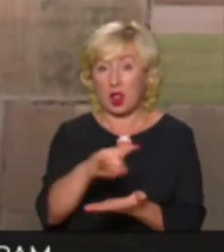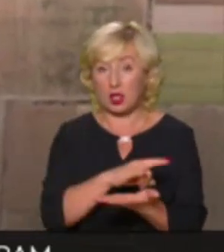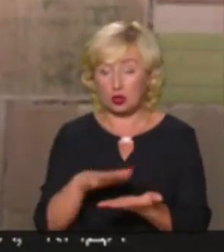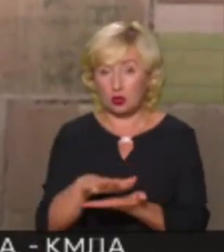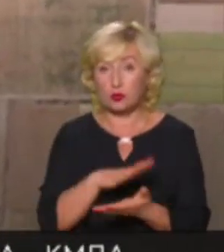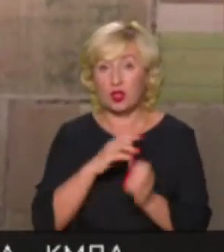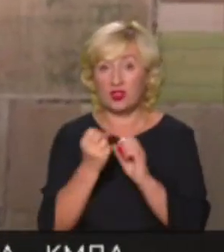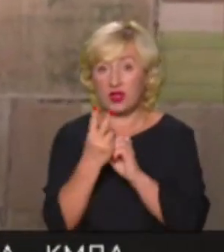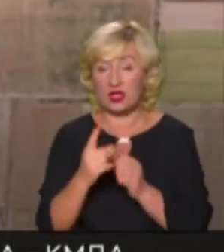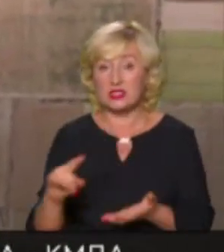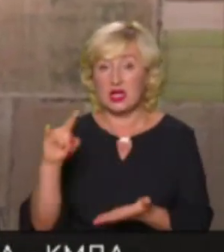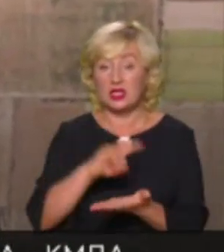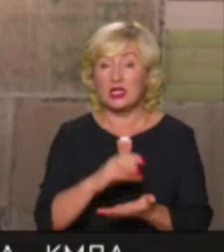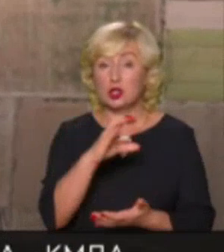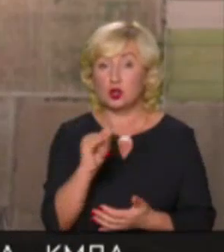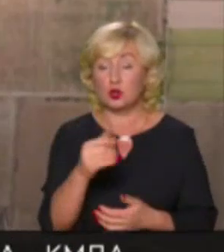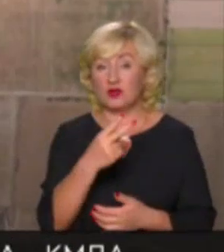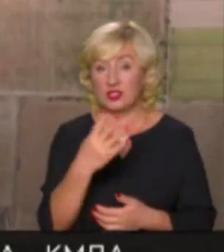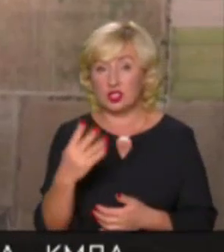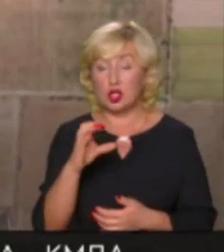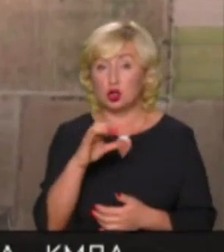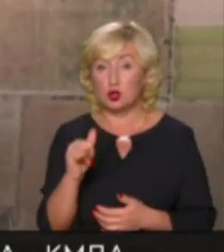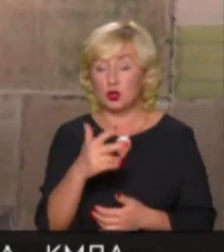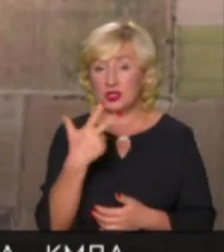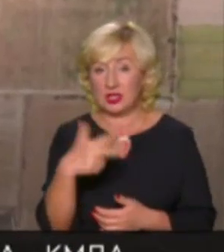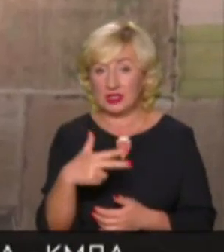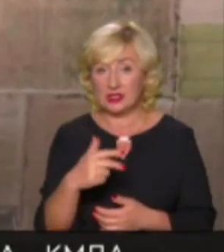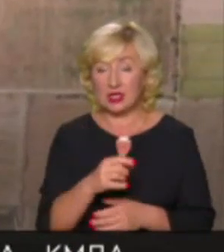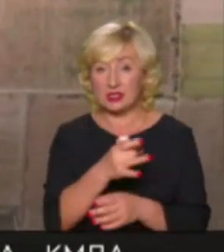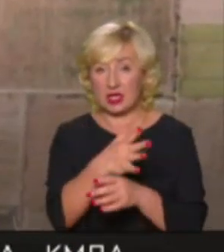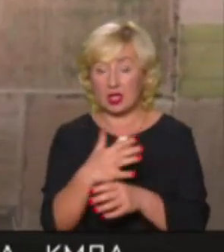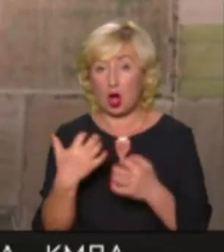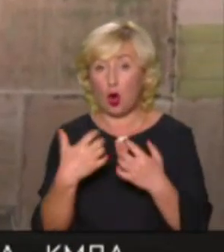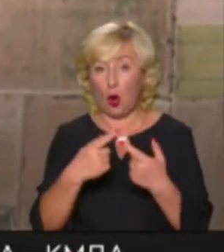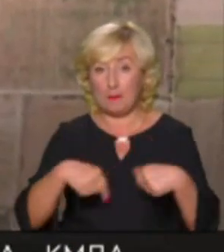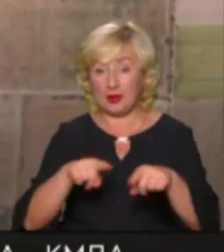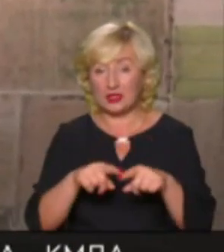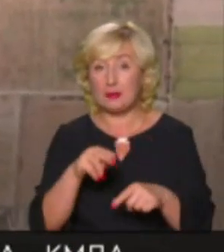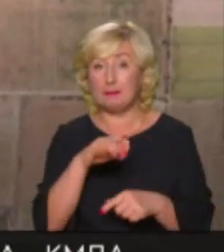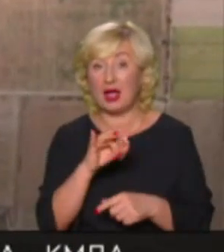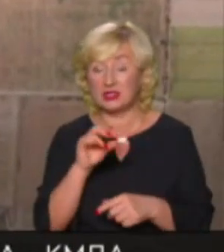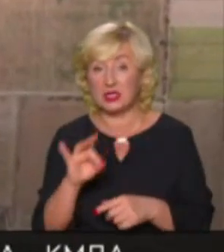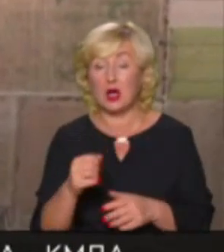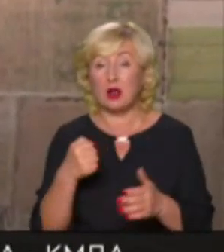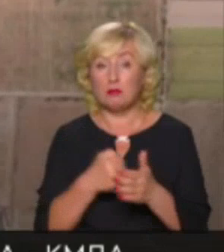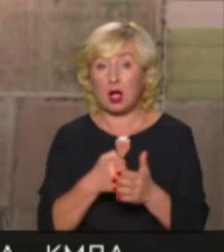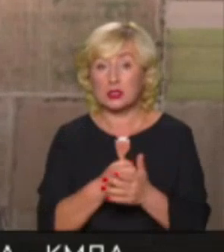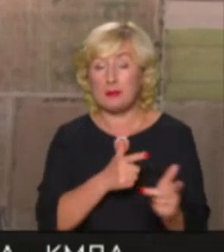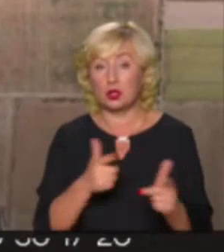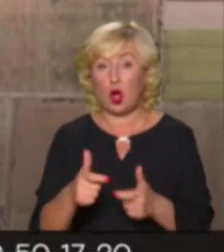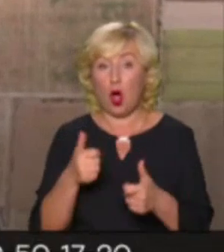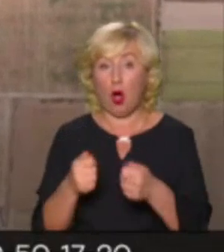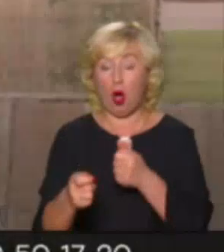щонайменше 12 літаків Су-24 та Су-30, зенітно-ракетний комплекс «Панцер», ну і база підготовки операторів